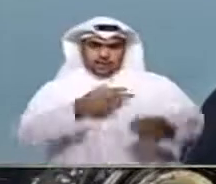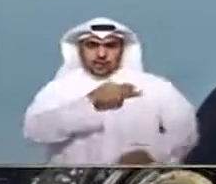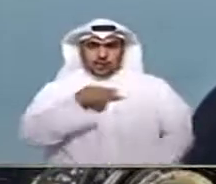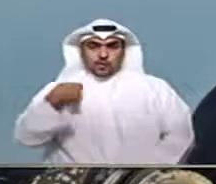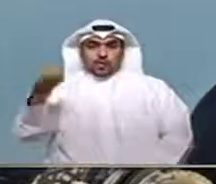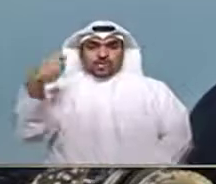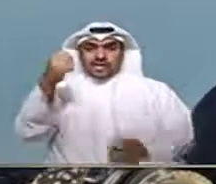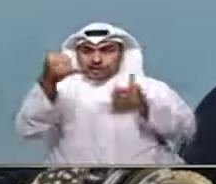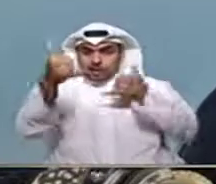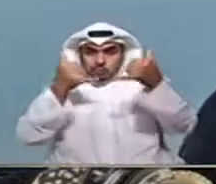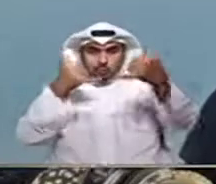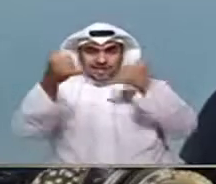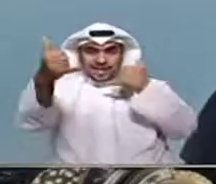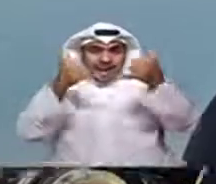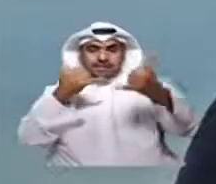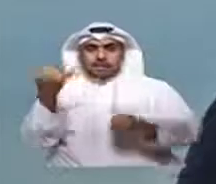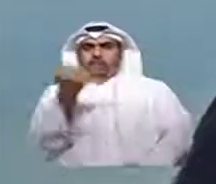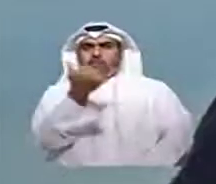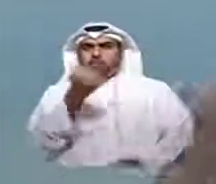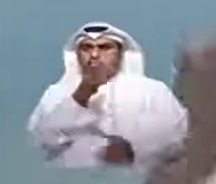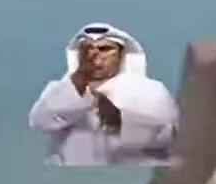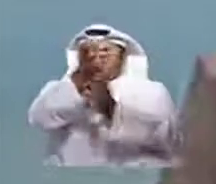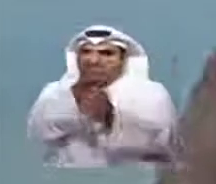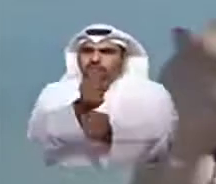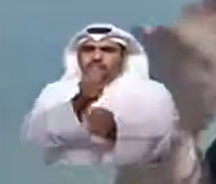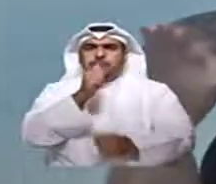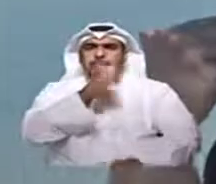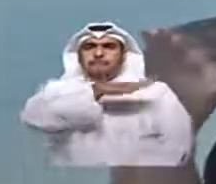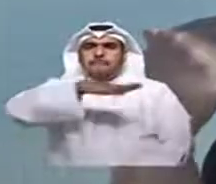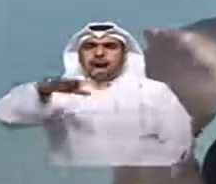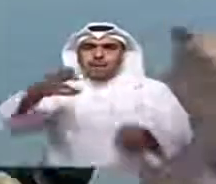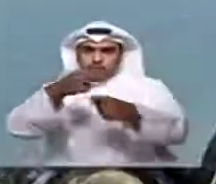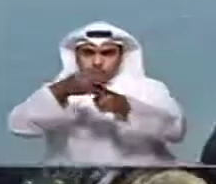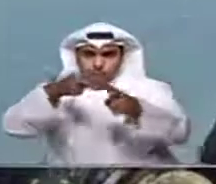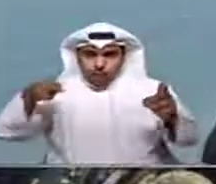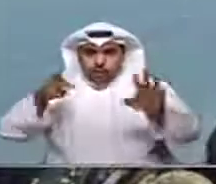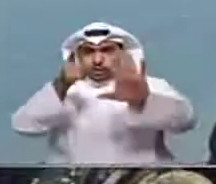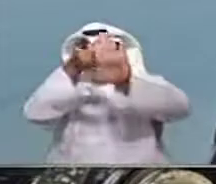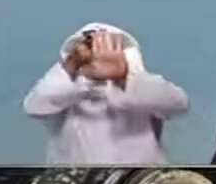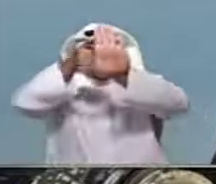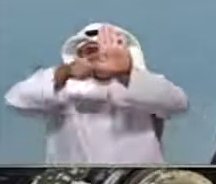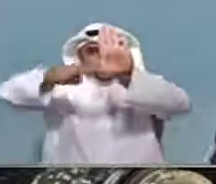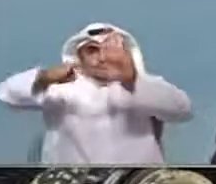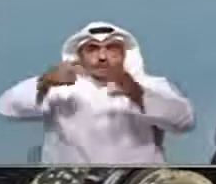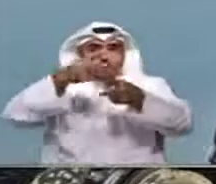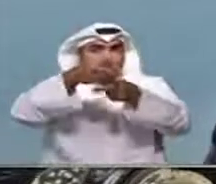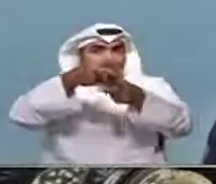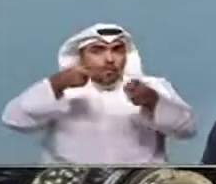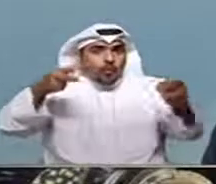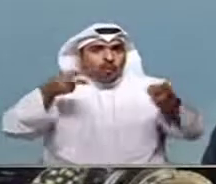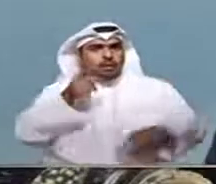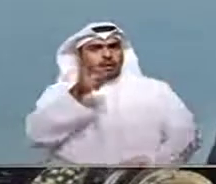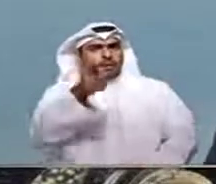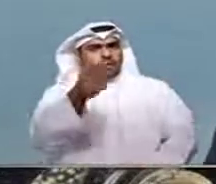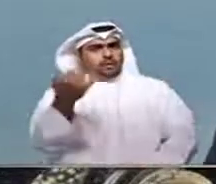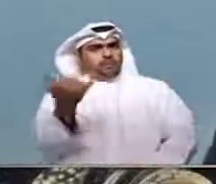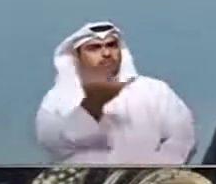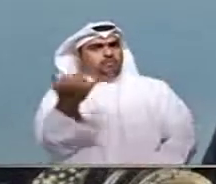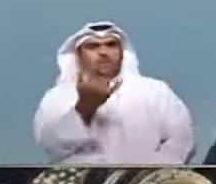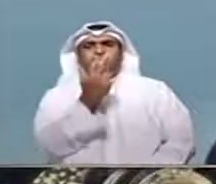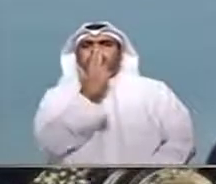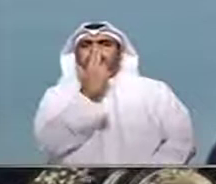البيئة البحرية في دولة الكويت، وبما أن جون الكويت مثل ما أنتم شايفين هي تعتبر منطقة خاصة يحظر فيها